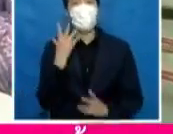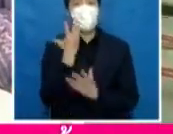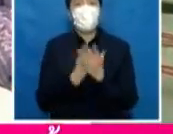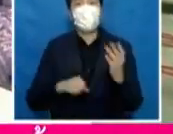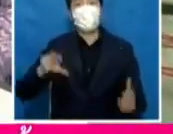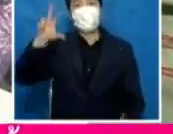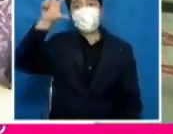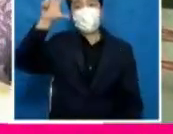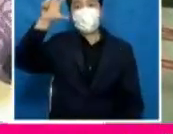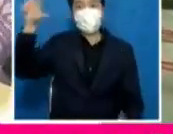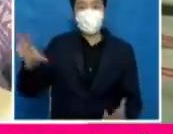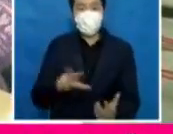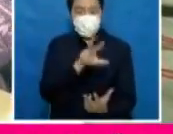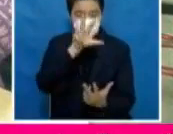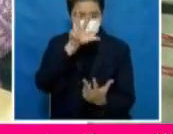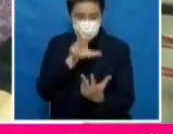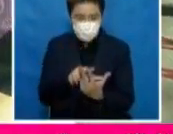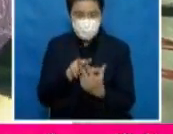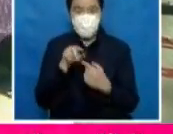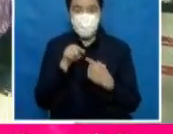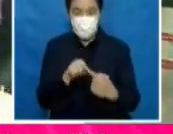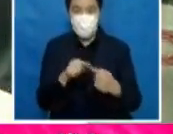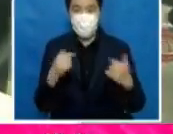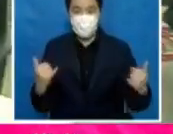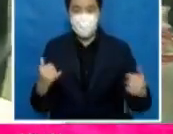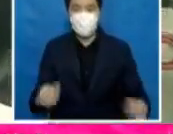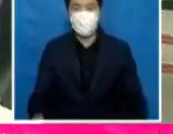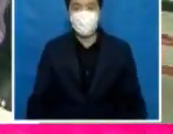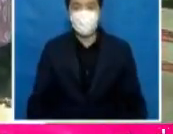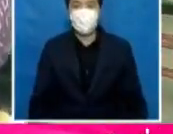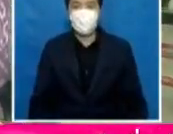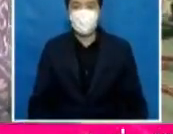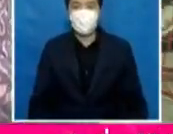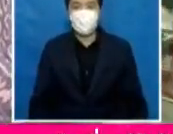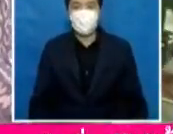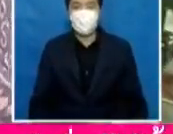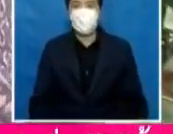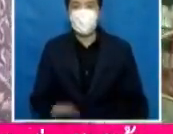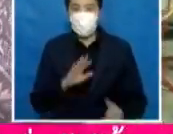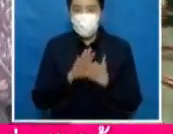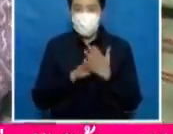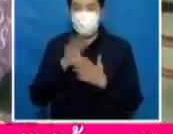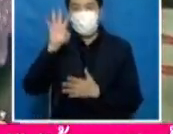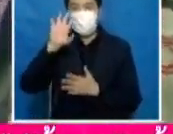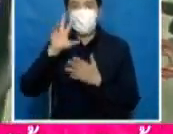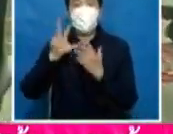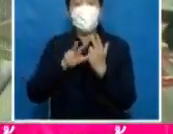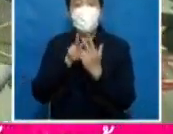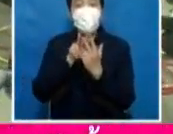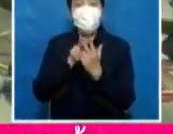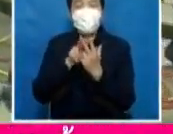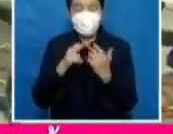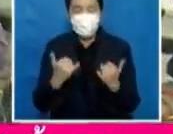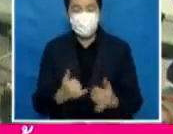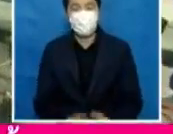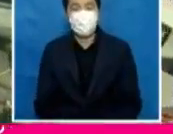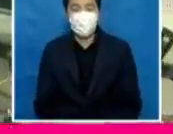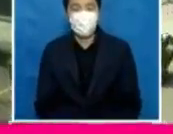ที่เหลือในการออกรางวัลเลขท้าย4ตัวต่อไปครับขออภัยครับเลขท้าย3ตัวต่อไปครับ